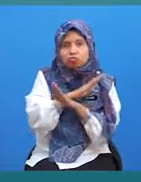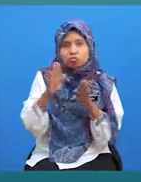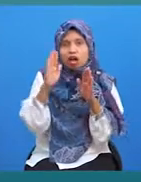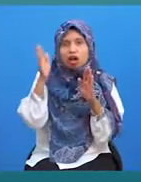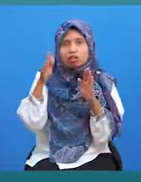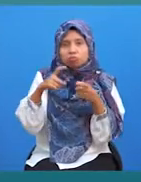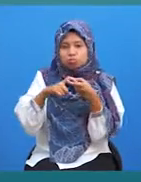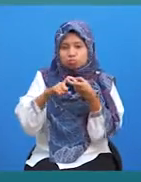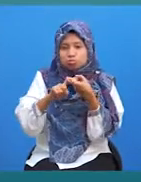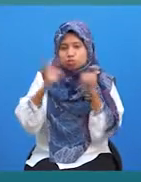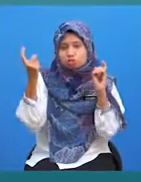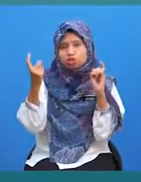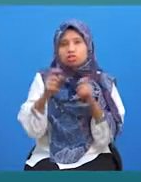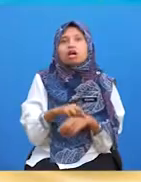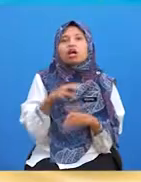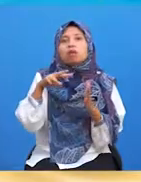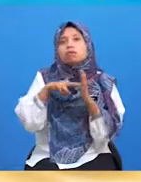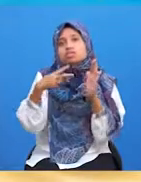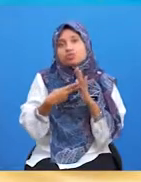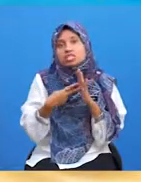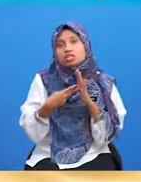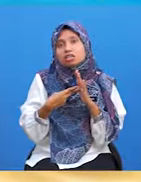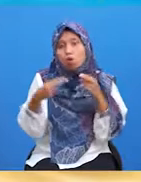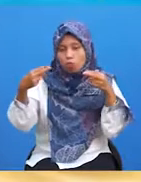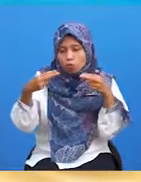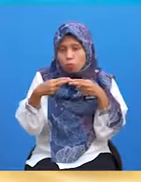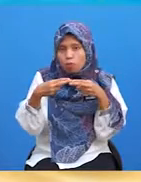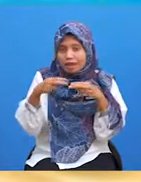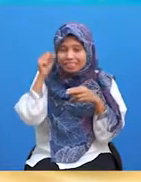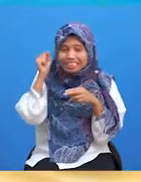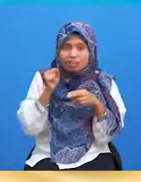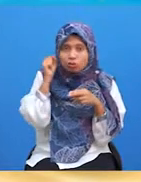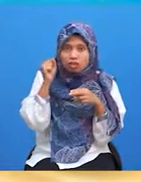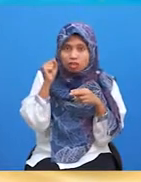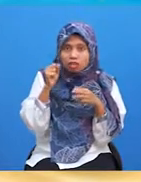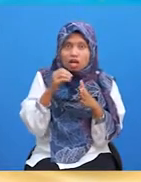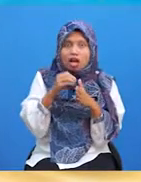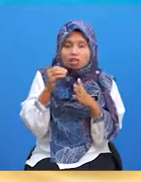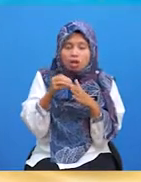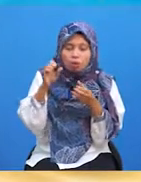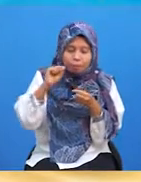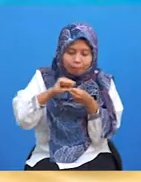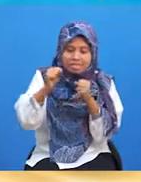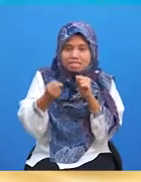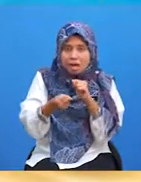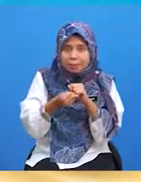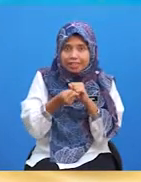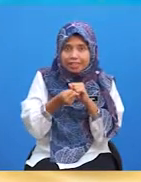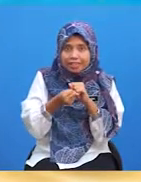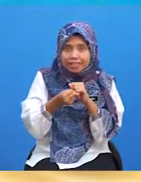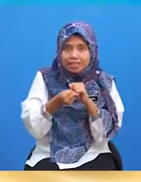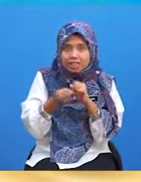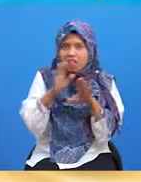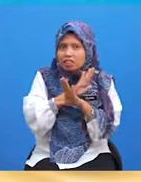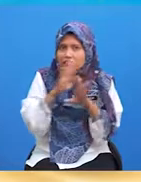putus, membawa maksud hubungan persaudaraan atau persahabatan yang erat tidak